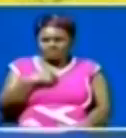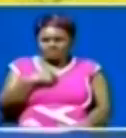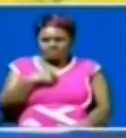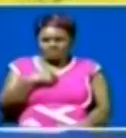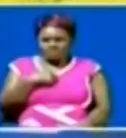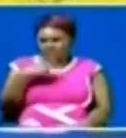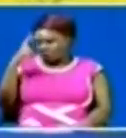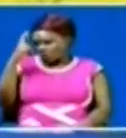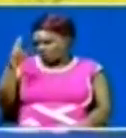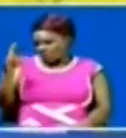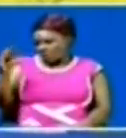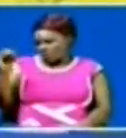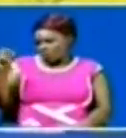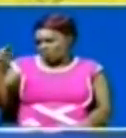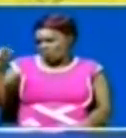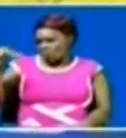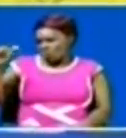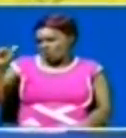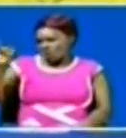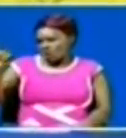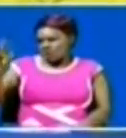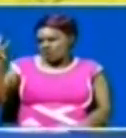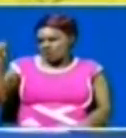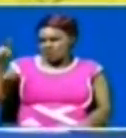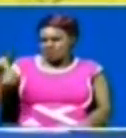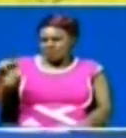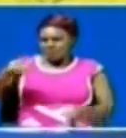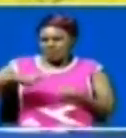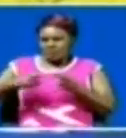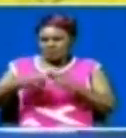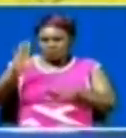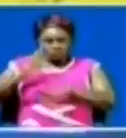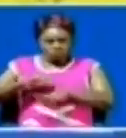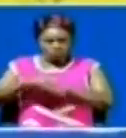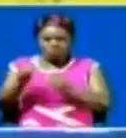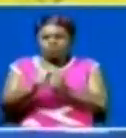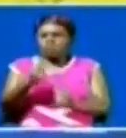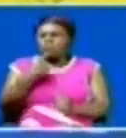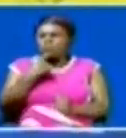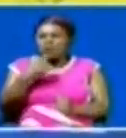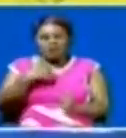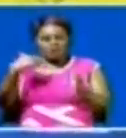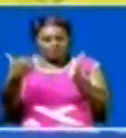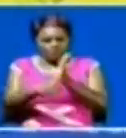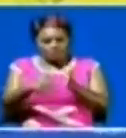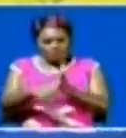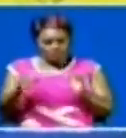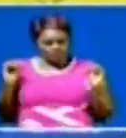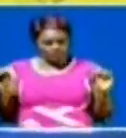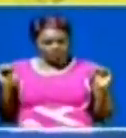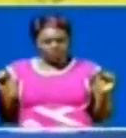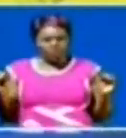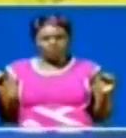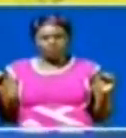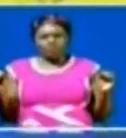katika Rongai kama MP, mahusiano yangu ilikuwa safi na yeye. Hatukukua na maneno